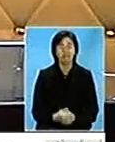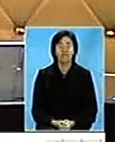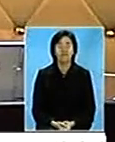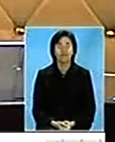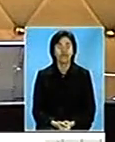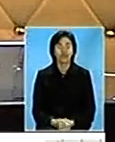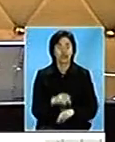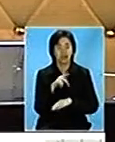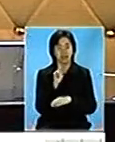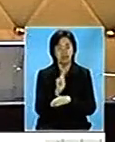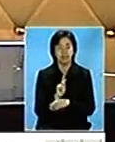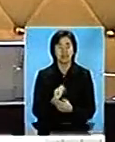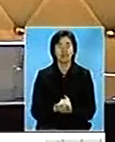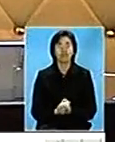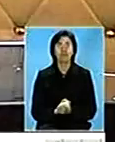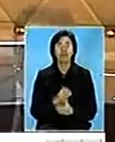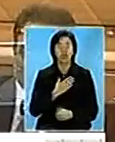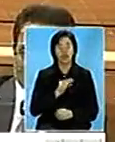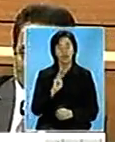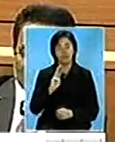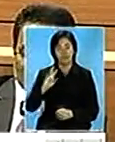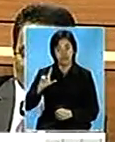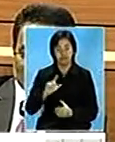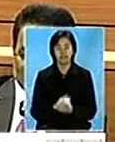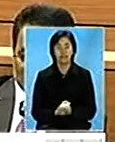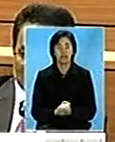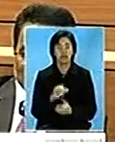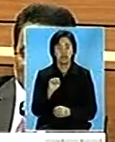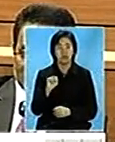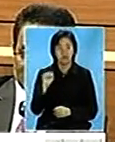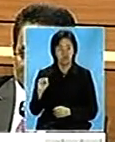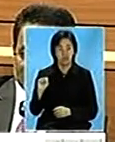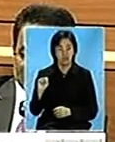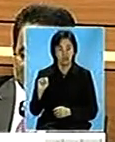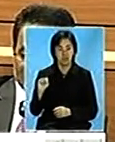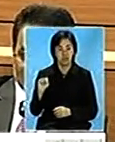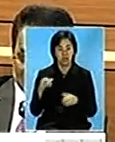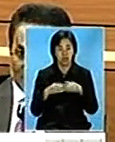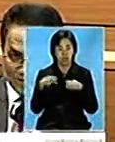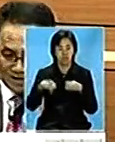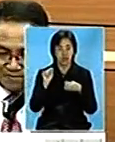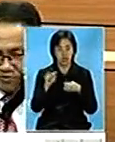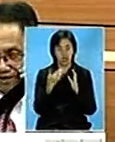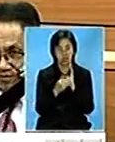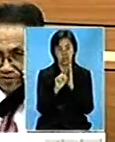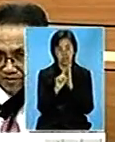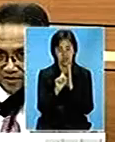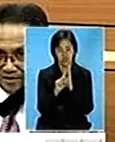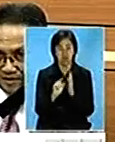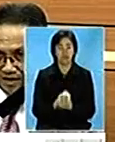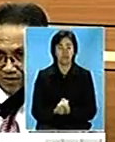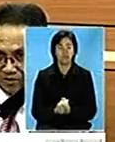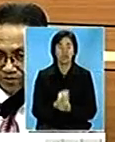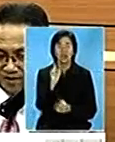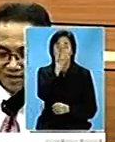ท่านประธานที่เคารพครับผมยศชัยงดวัชยาสมาชิกสภาผู้แทนราษฎรพรรคเพื่อไทยจากจังหวัดศรีเกษคำถ